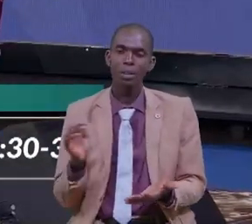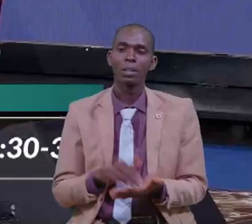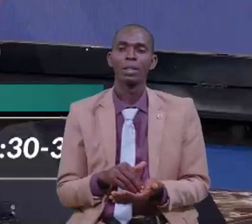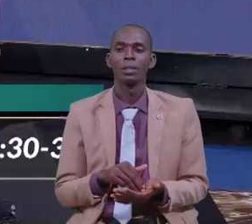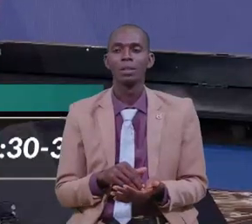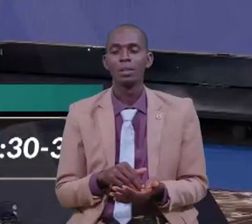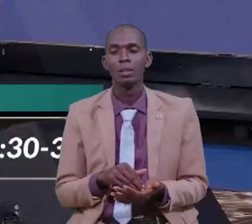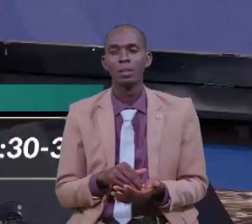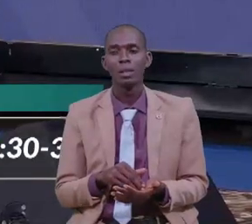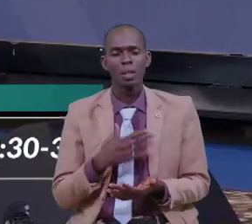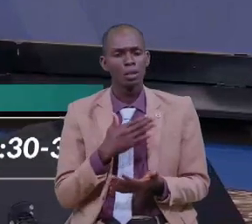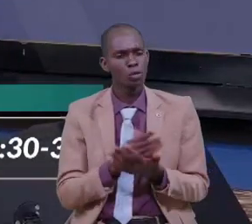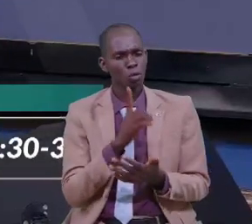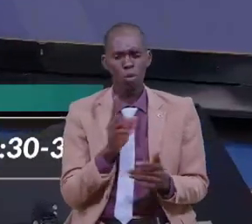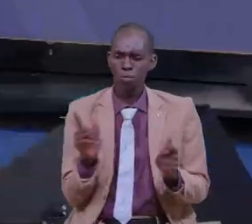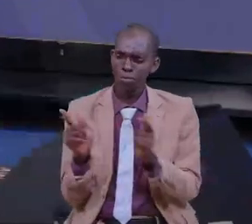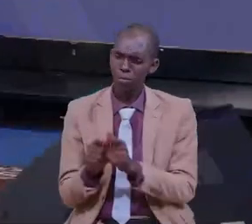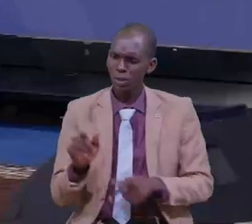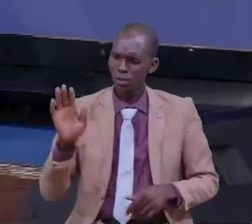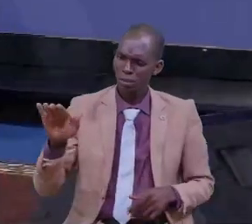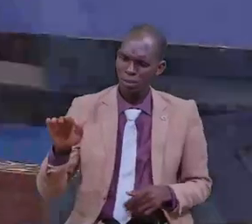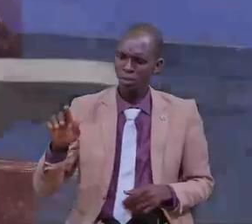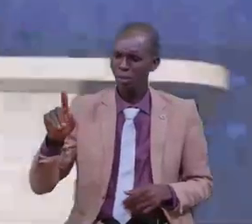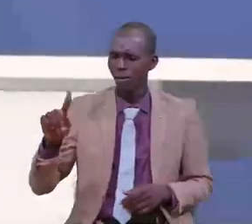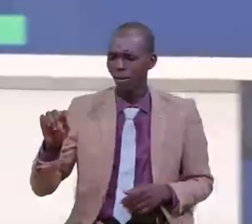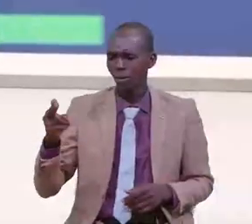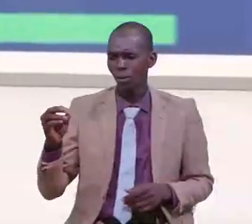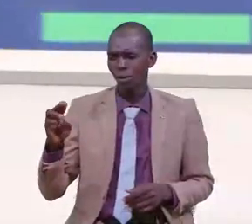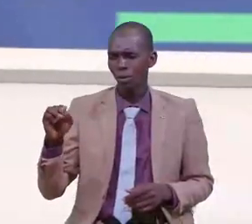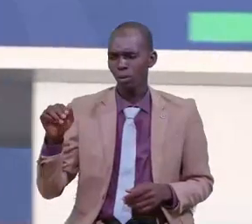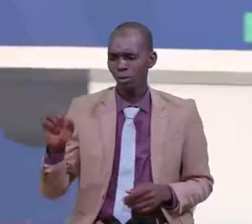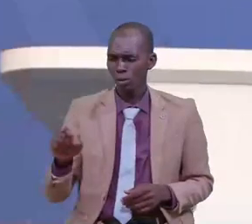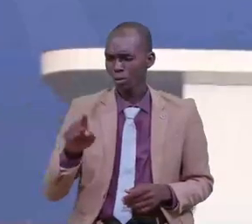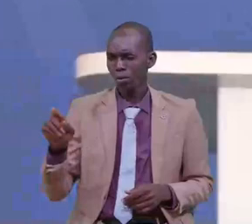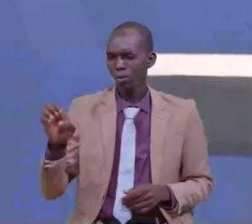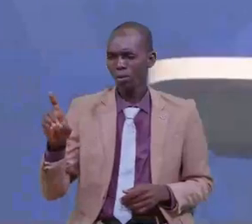Échoué encore. Et quelqu'un est venu vers lui et lui a dit, Thomas Edison.